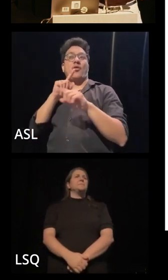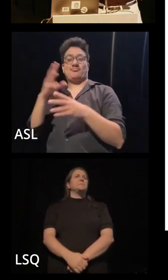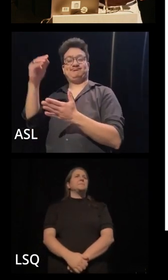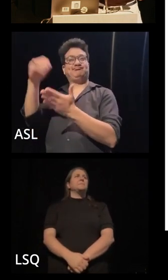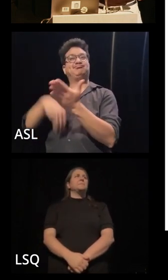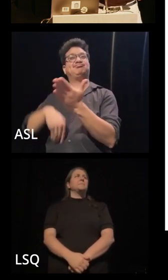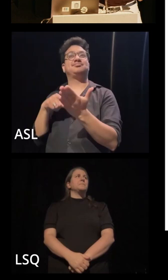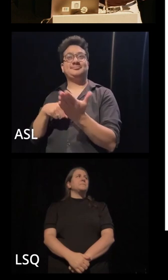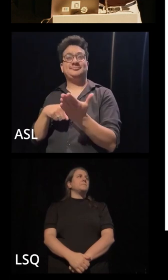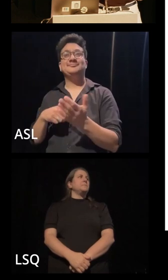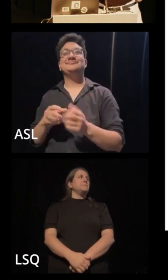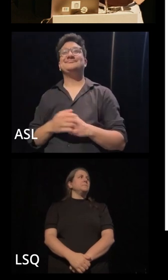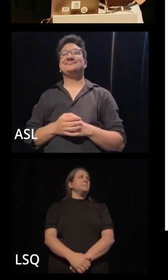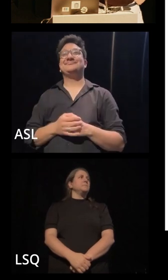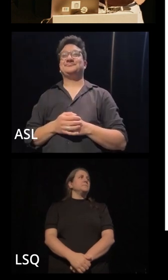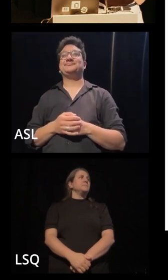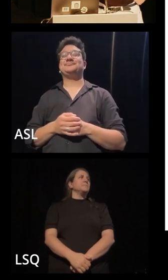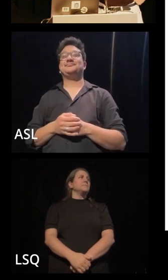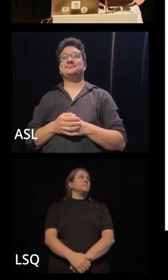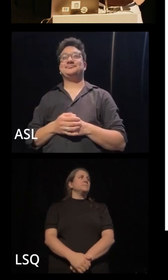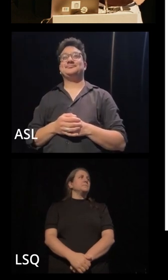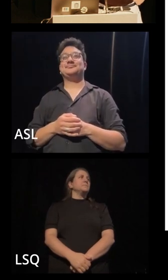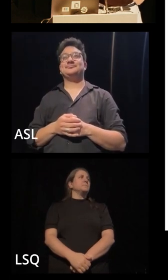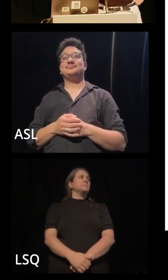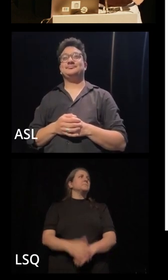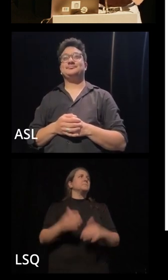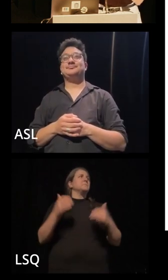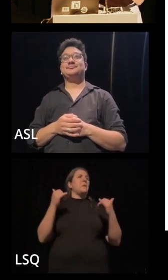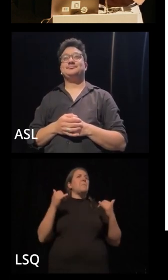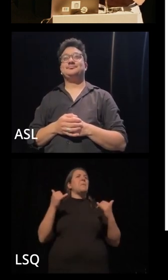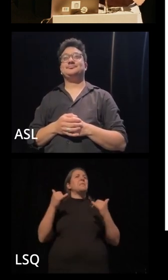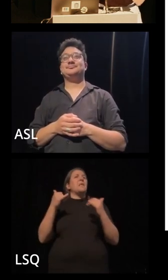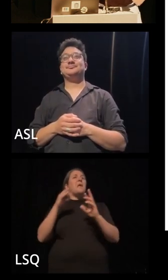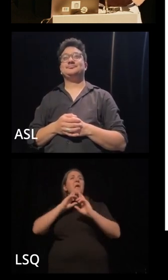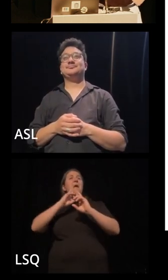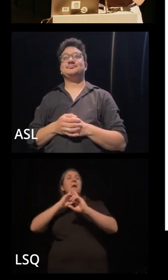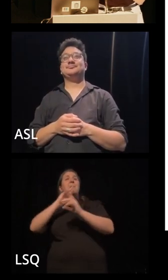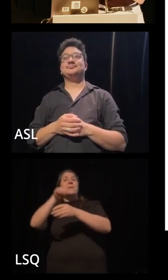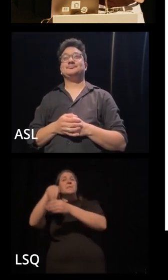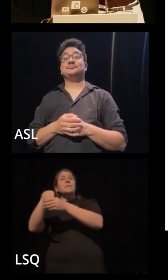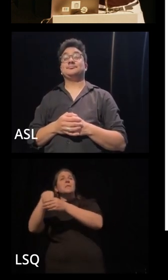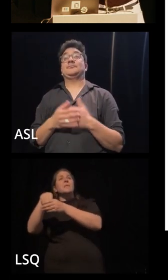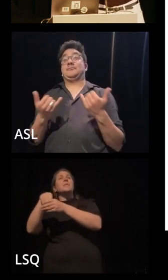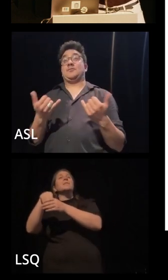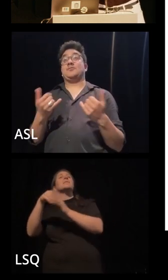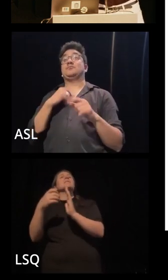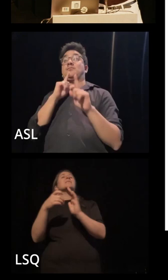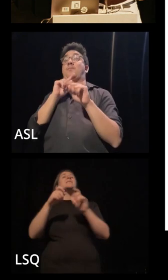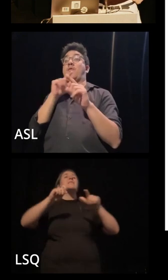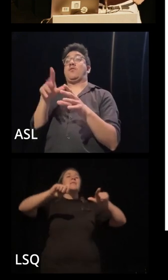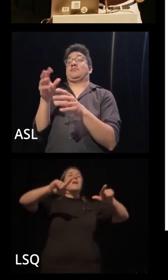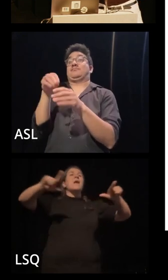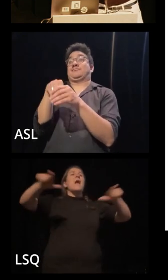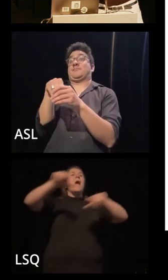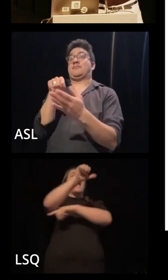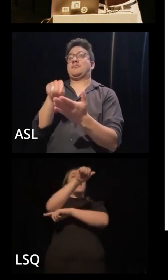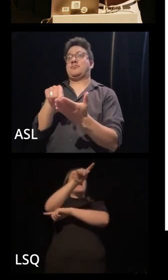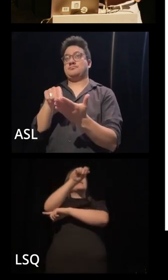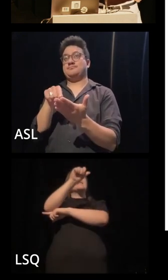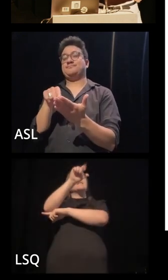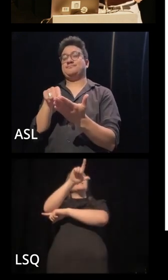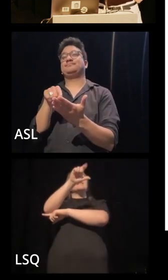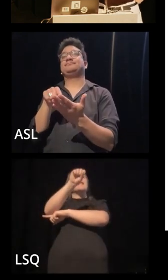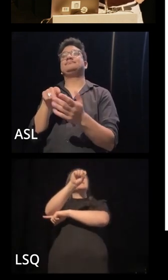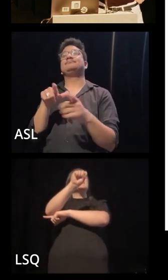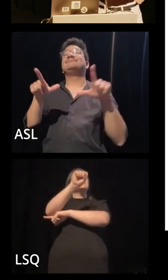Certains décrits et des récits sont maintenant inclus dans les textes de l'Atlas que vous pouvez voir dans